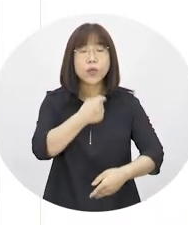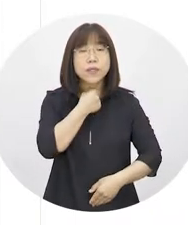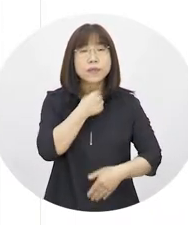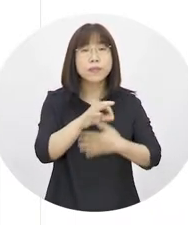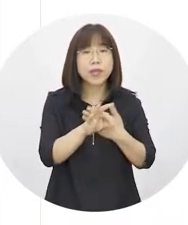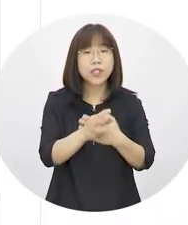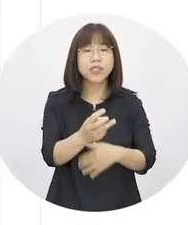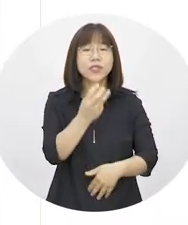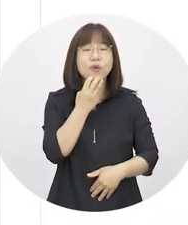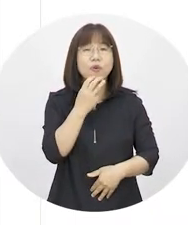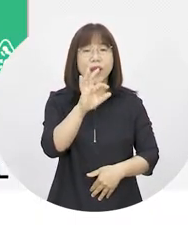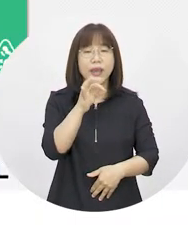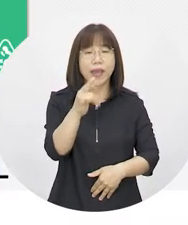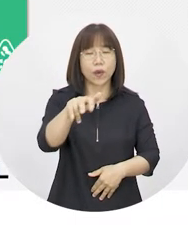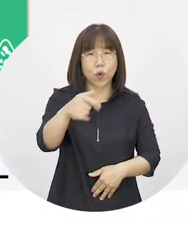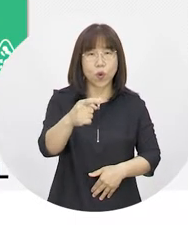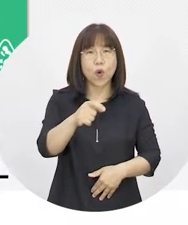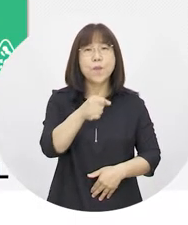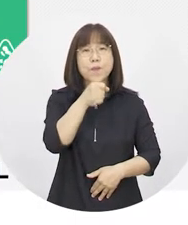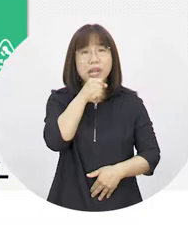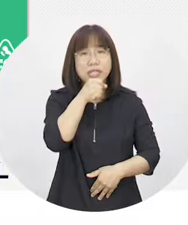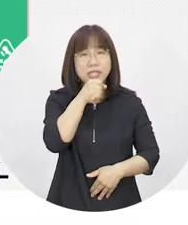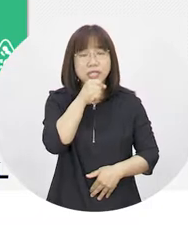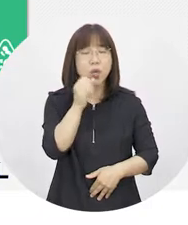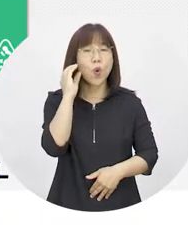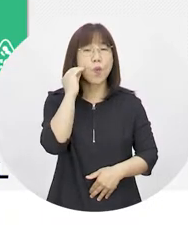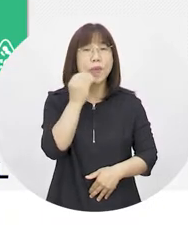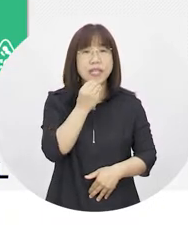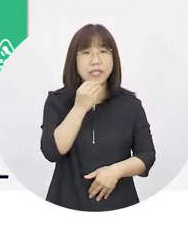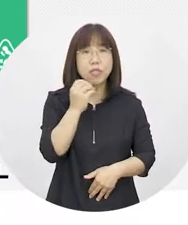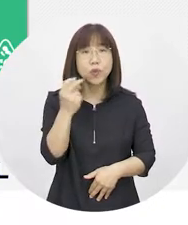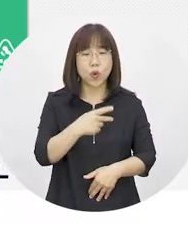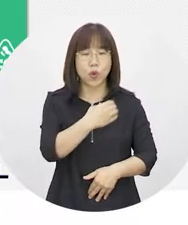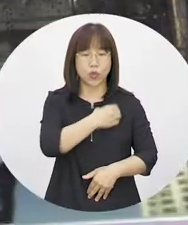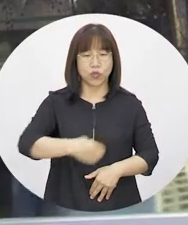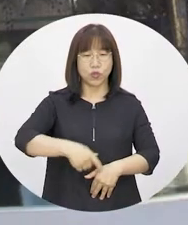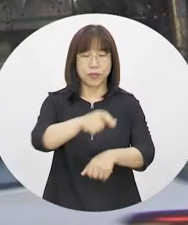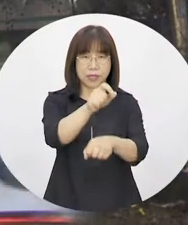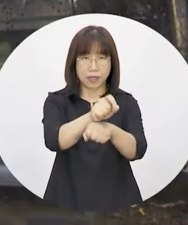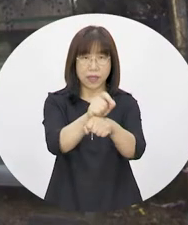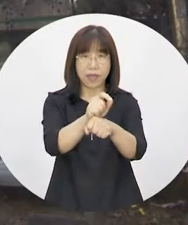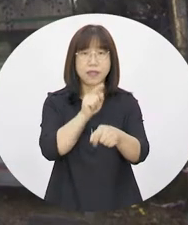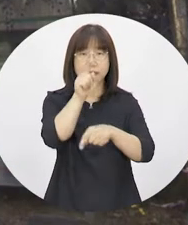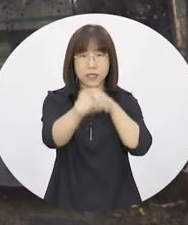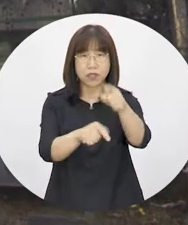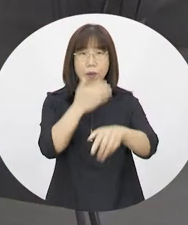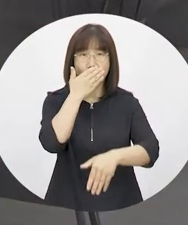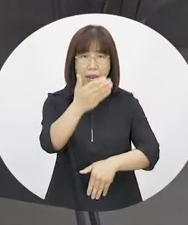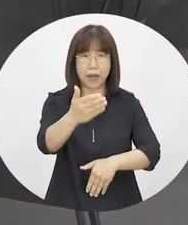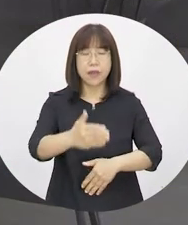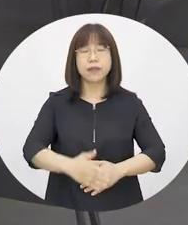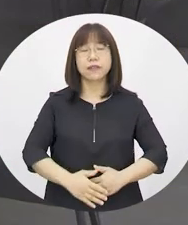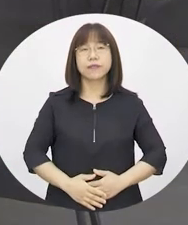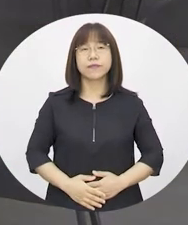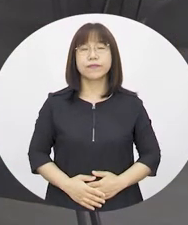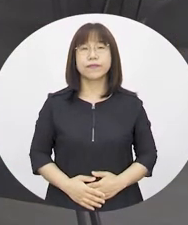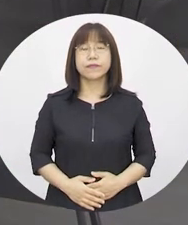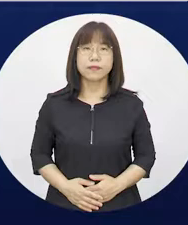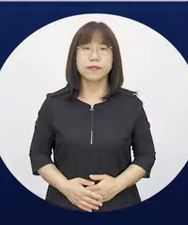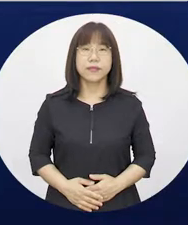참여 희망자는 서울시 에코마일리지 홈페이지 또는 가까운 동주민센터를 방문해 신청하면 됩니다.